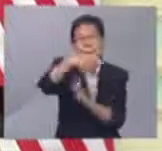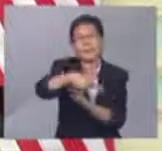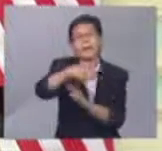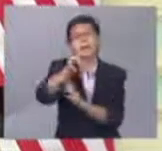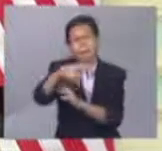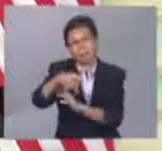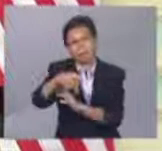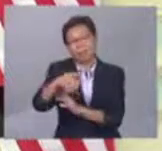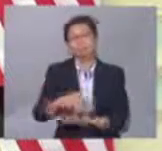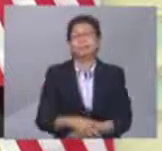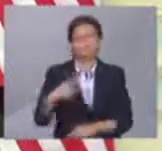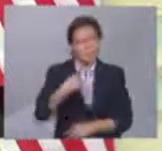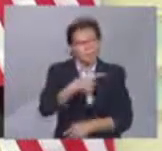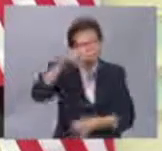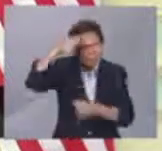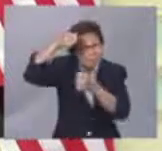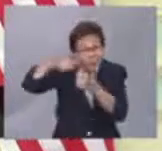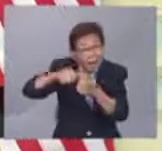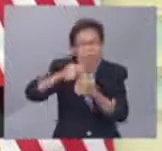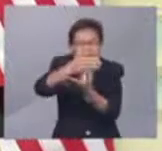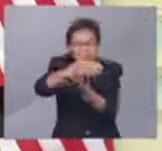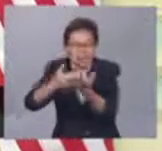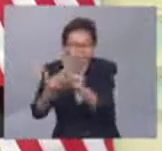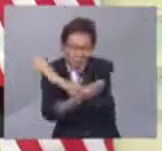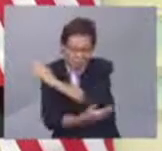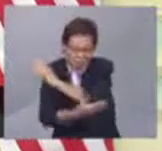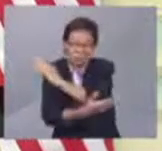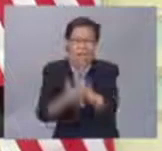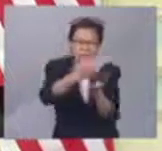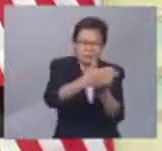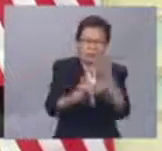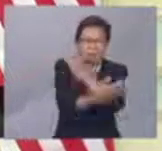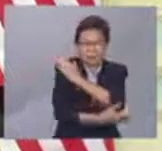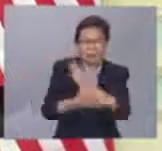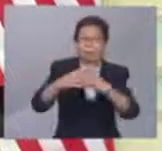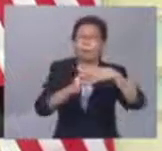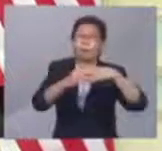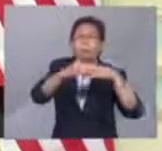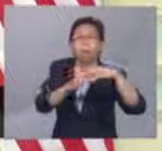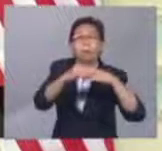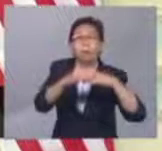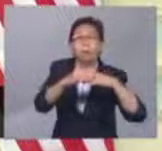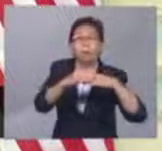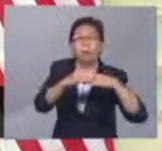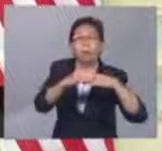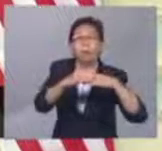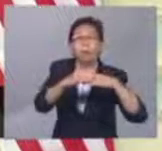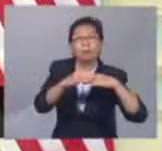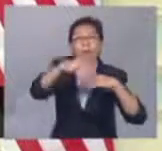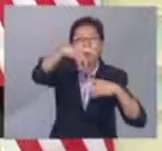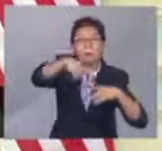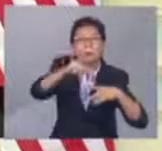lupa bahawa ada setengah negara yang melonggarkan sekatan-sekatan mereka